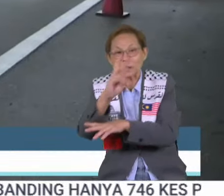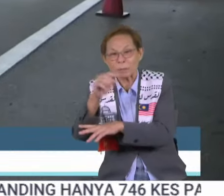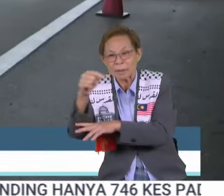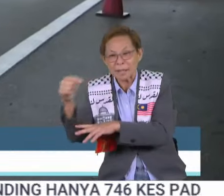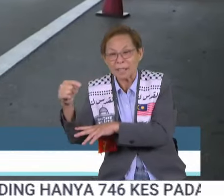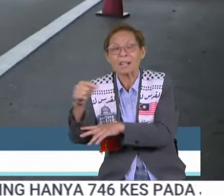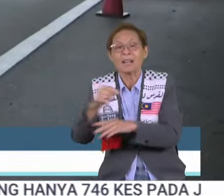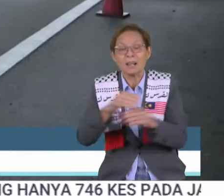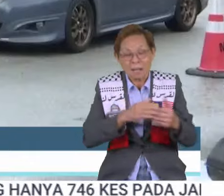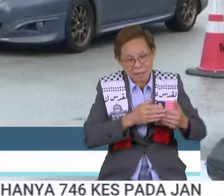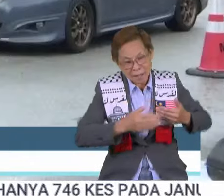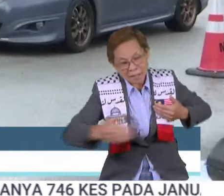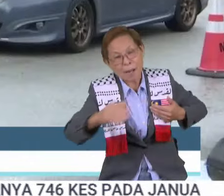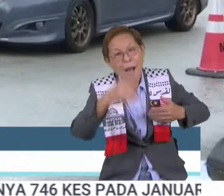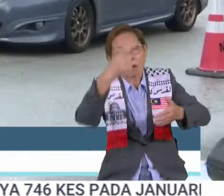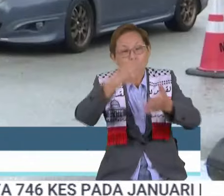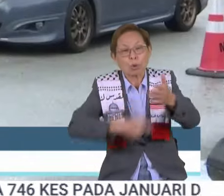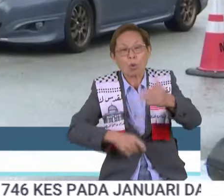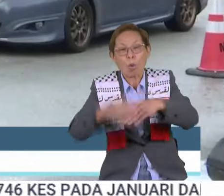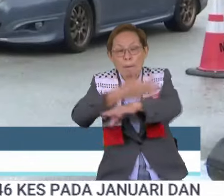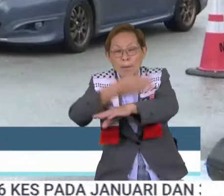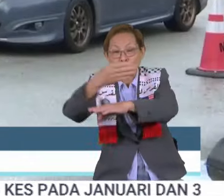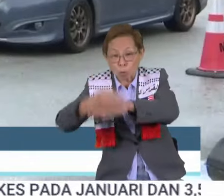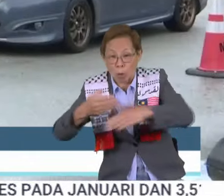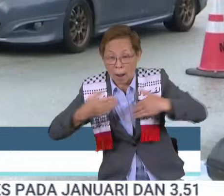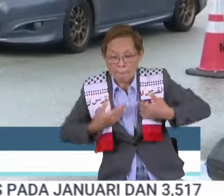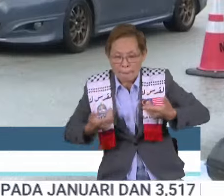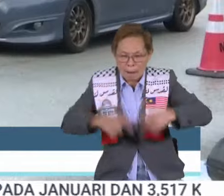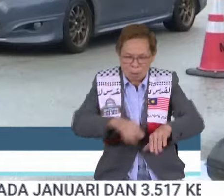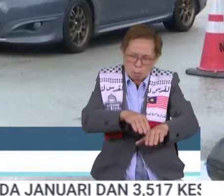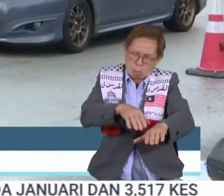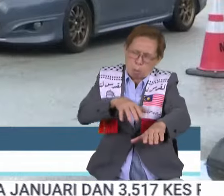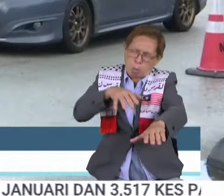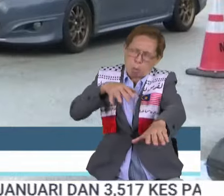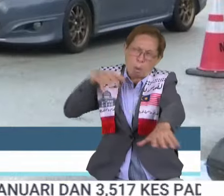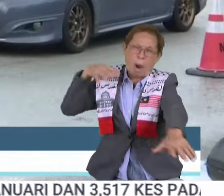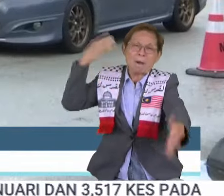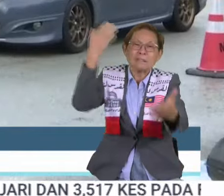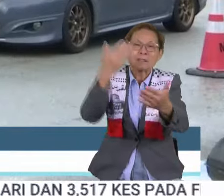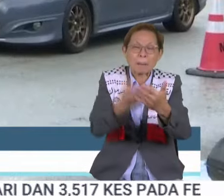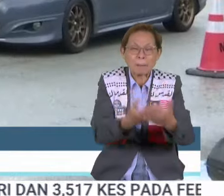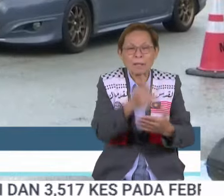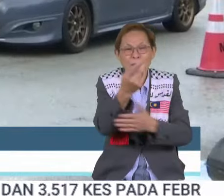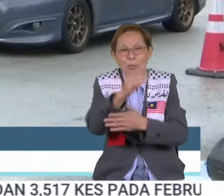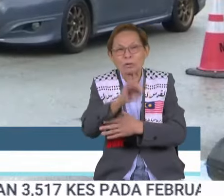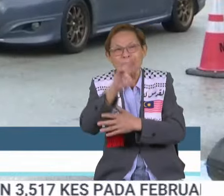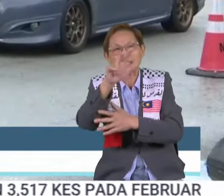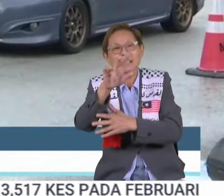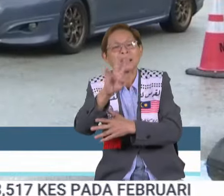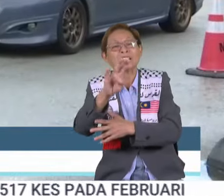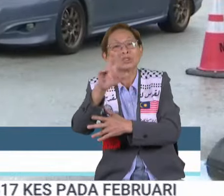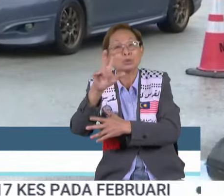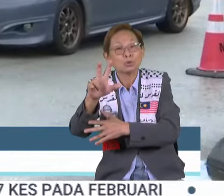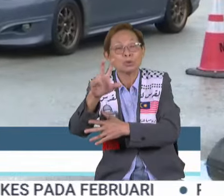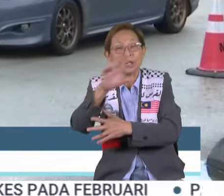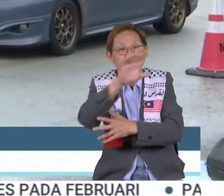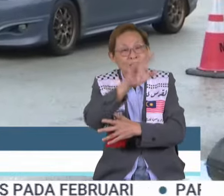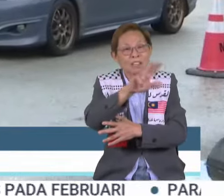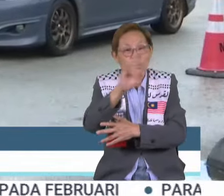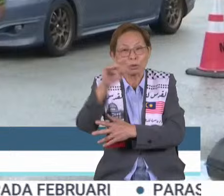sehingga ke Plaza Tol Bentong. Turut berlaku kesesakan dari Plaza Tol Bentong sehingga ke kilometer 37.9